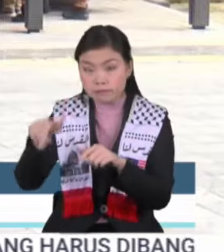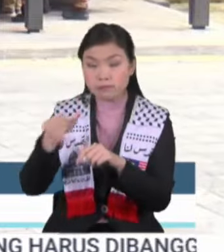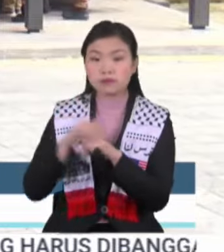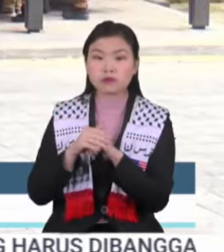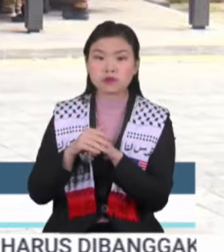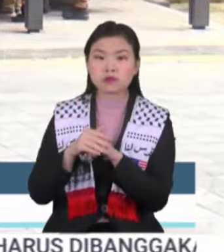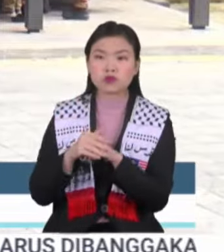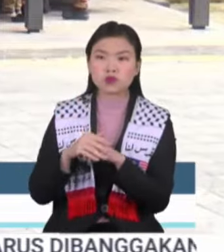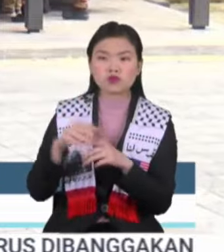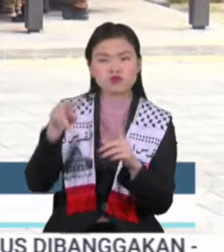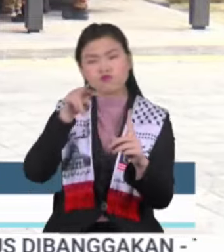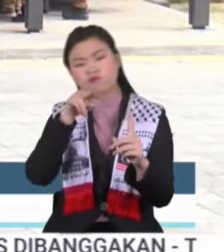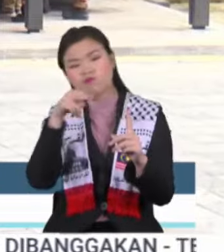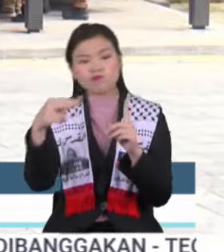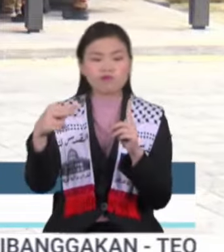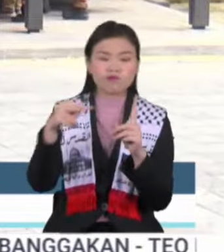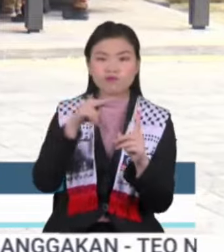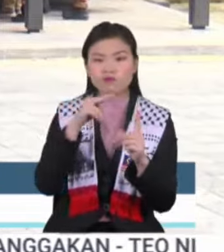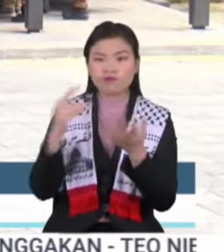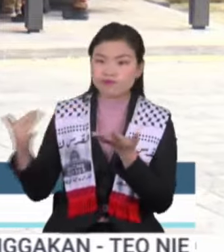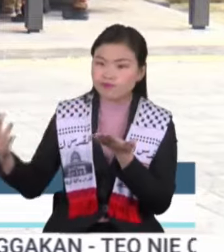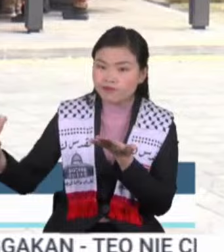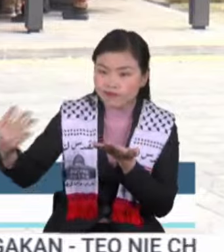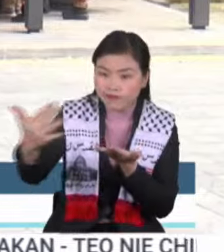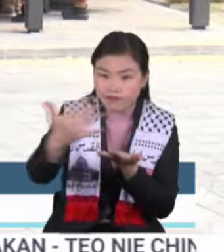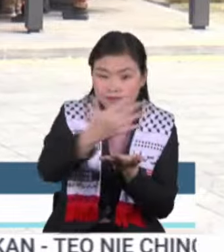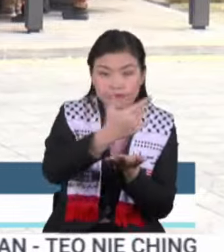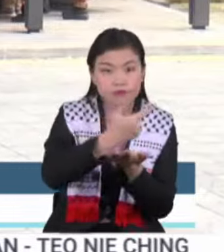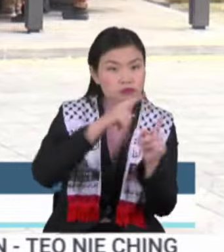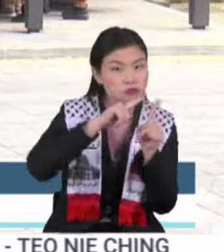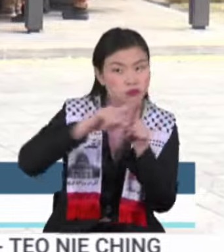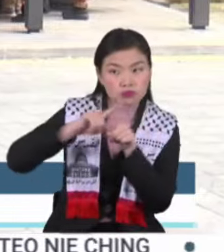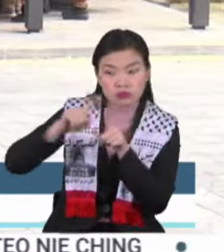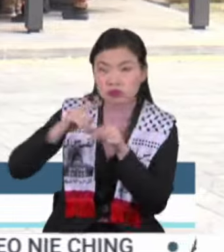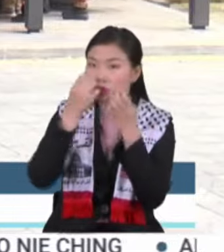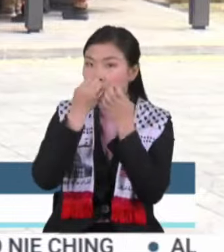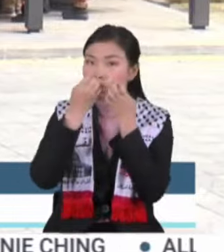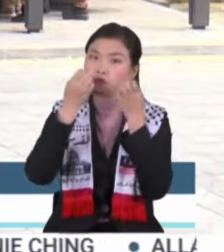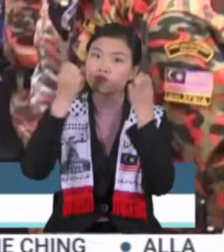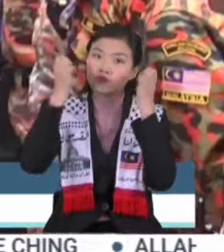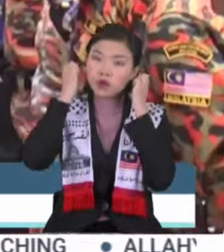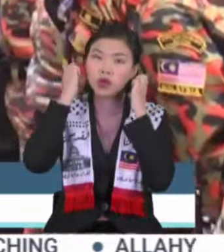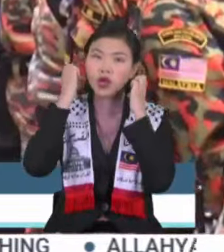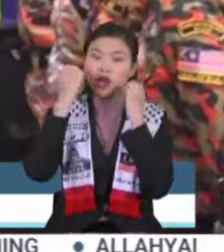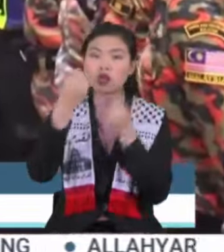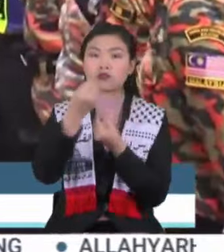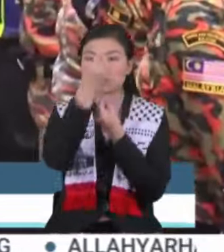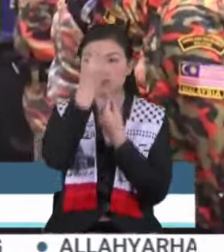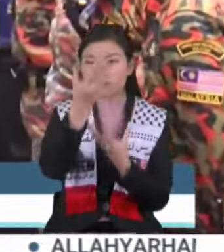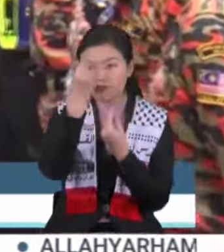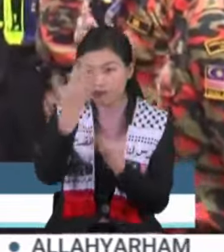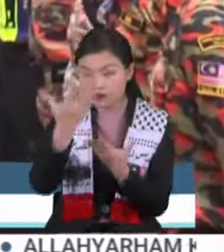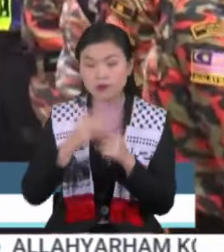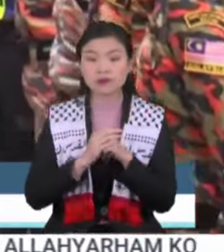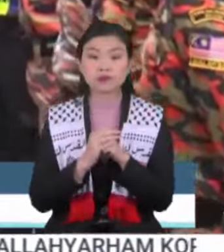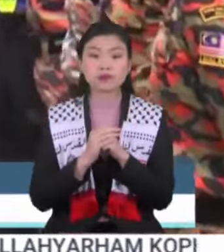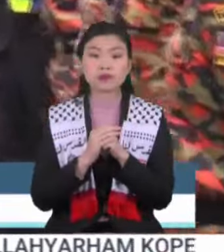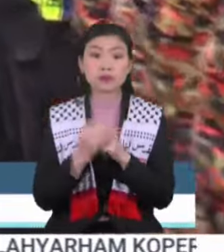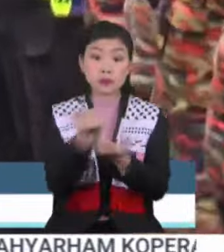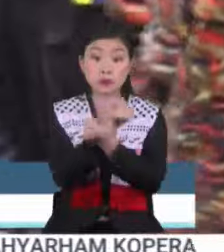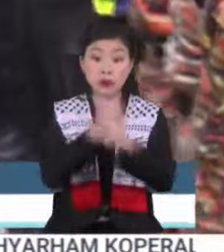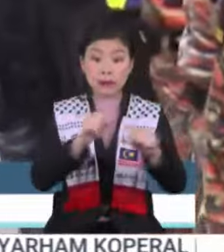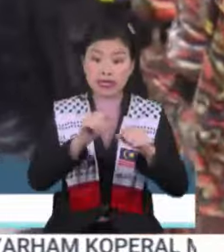pandangan ataupun dapatan ini adalah hasil daripada semua kepakaran yang terlibat, dan keselamatan di